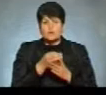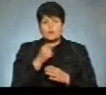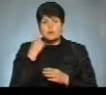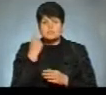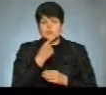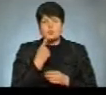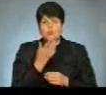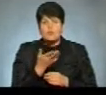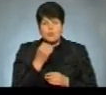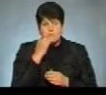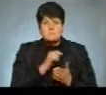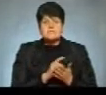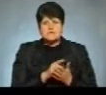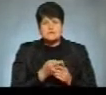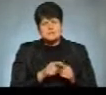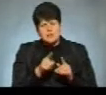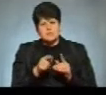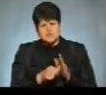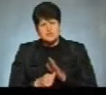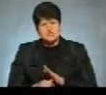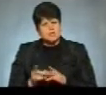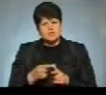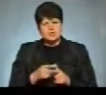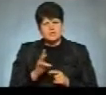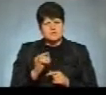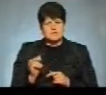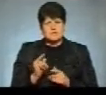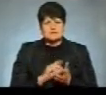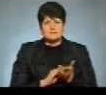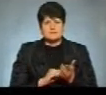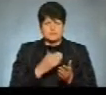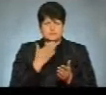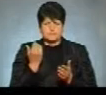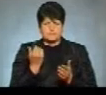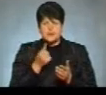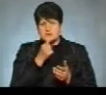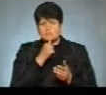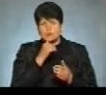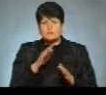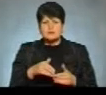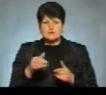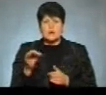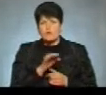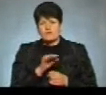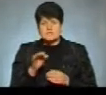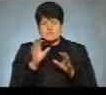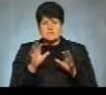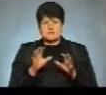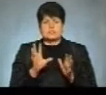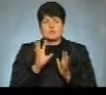російською мовою пенсіонеру, це приниження чи ні? Це в законі не прописано. Спроби надання офіційного статусу та